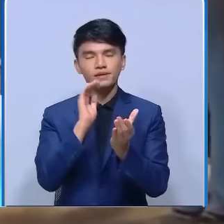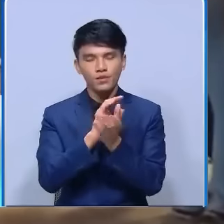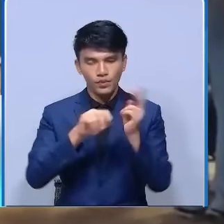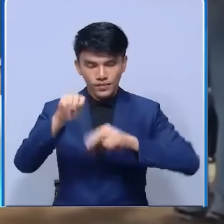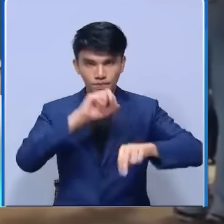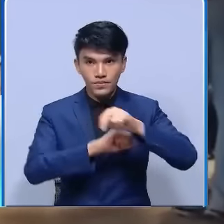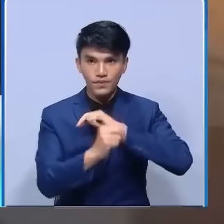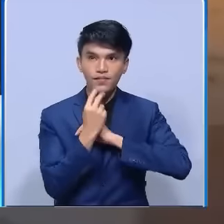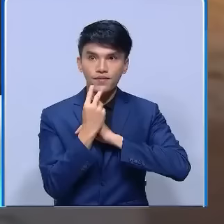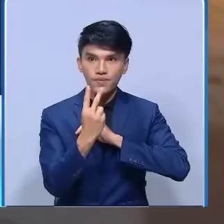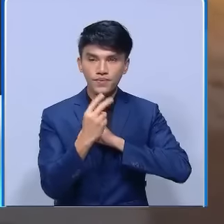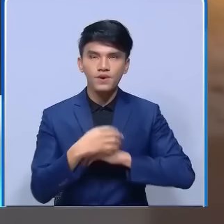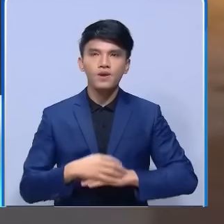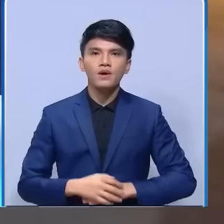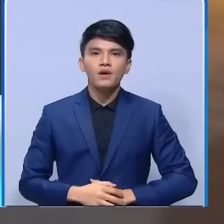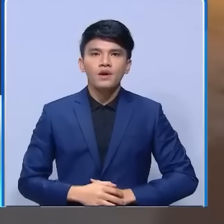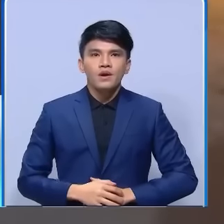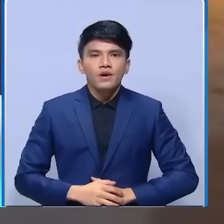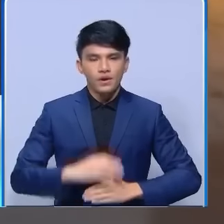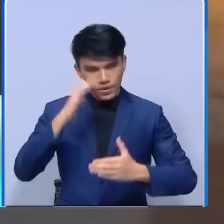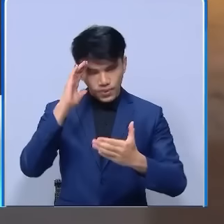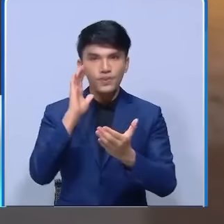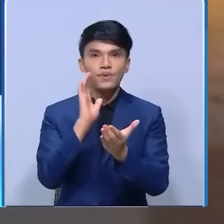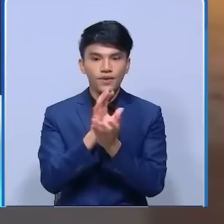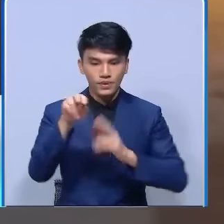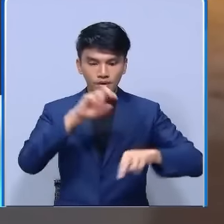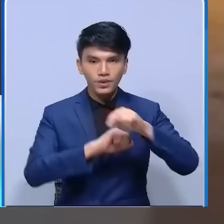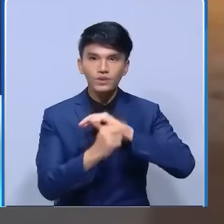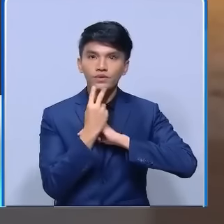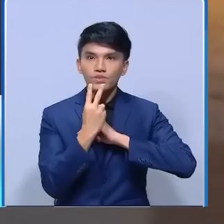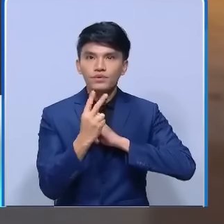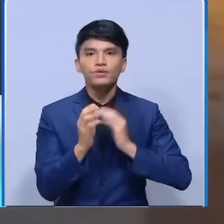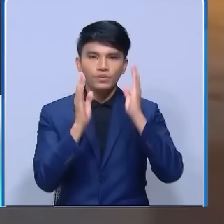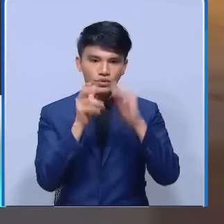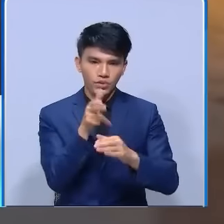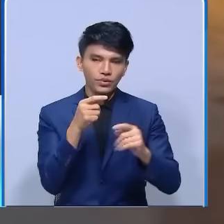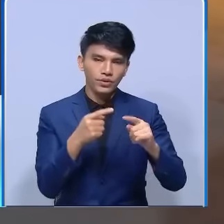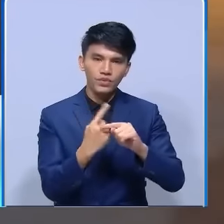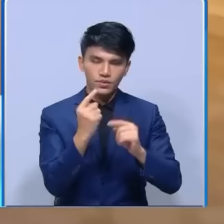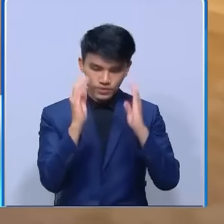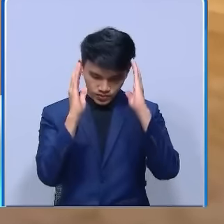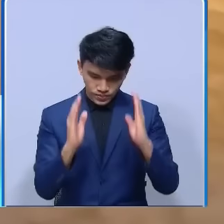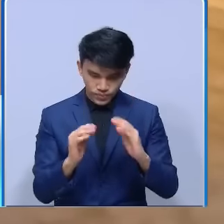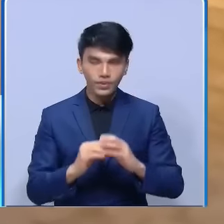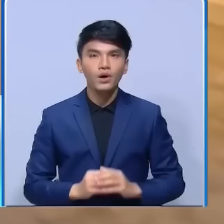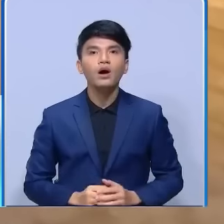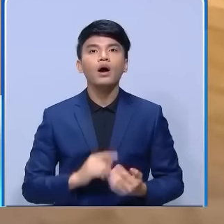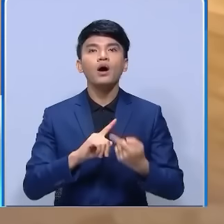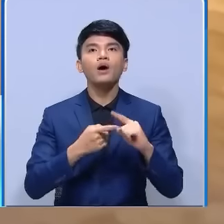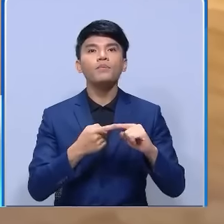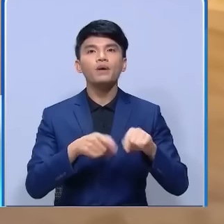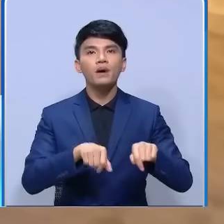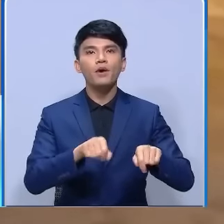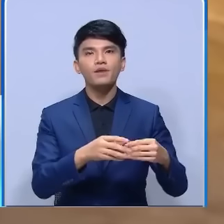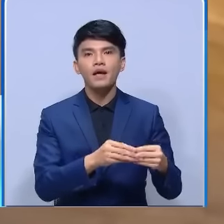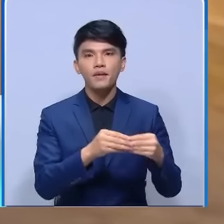อบขออภัยคุณผู้ชมตำรวจสน.บางเขนไปตรวจสอบมีผู้ถูกยิงได้รับบาดเจ็บ1คนเพื่อนนำตัวขึ้นรถจักรยานยนต์ไ